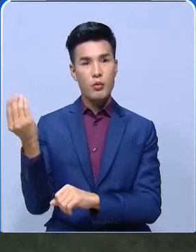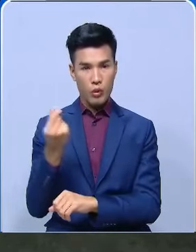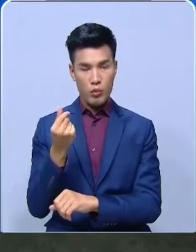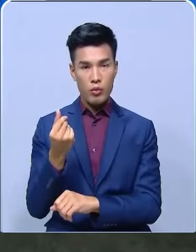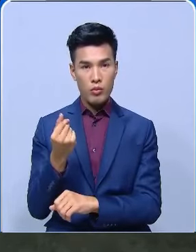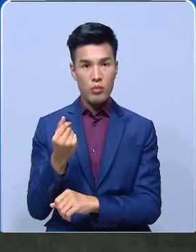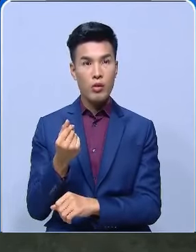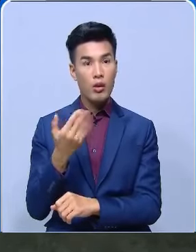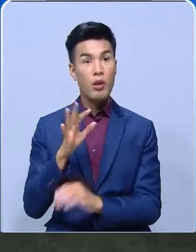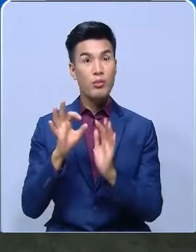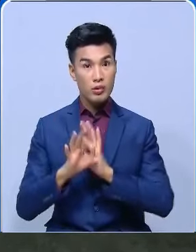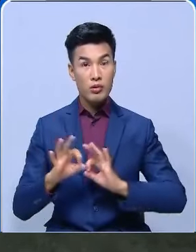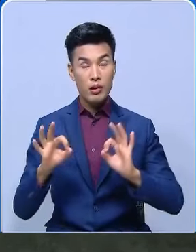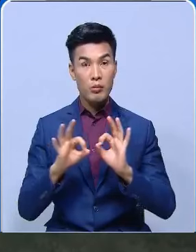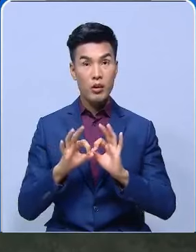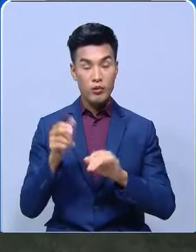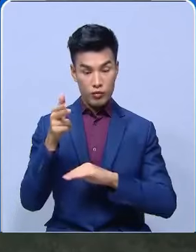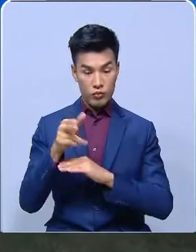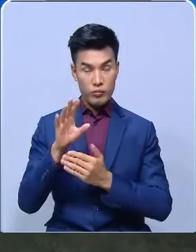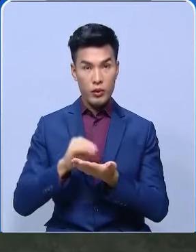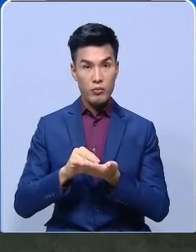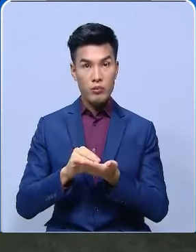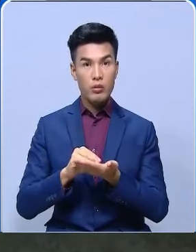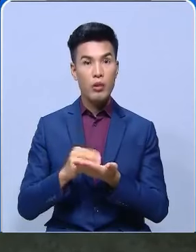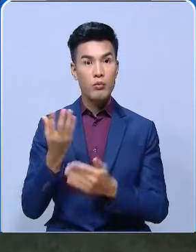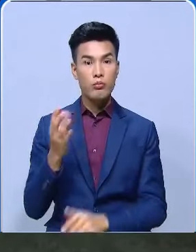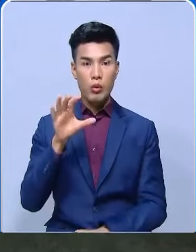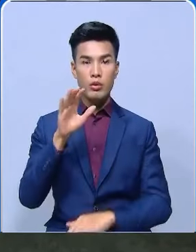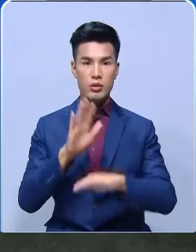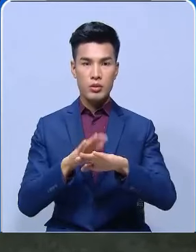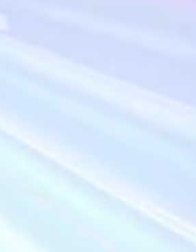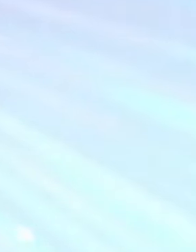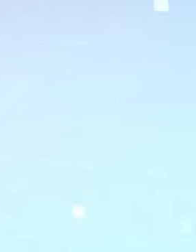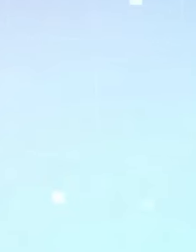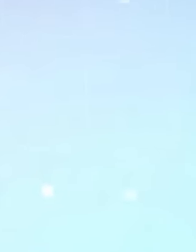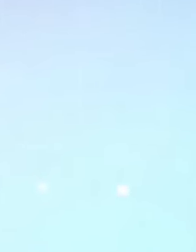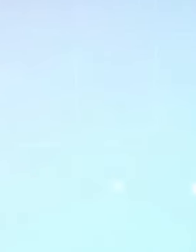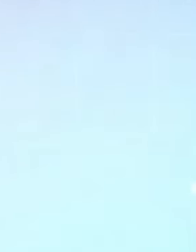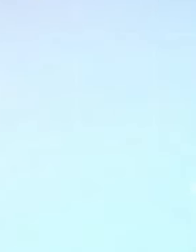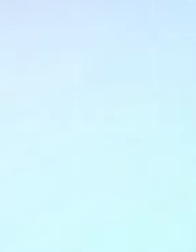แล้วก็ที่สำคัญคือเขานำภาพไปแจ้งความแล้วก็นำมาโพสต์เนี่ยเตือนภัยกันด้วยนะคะ ค่ะ